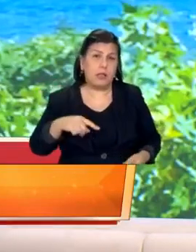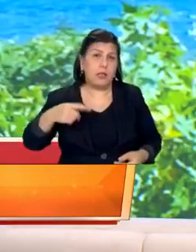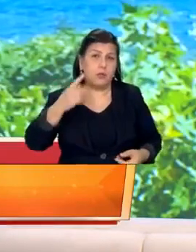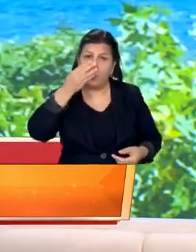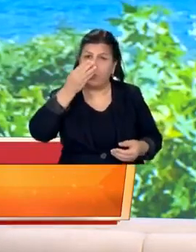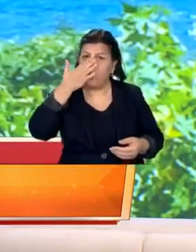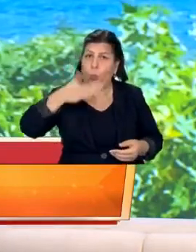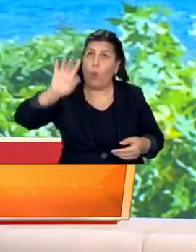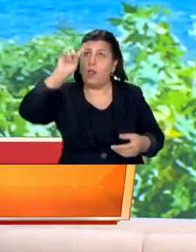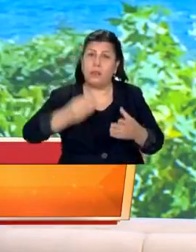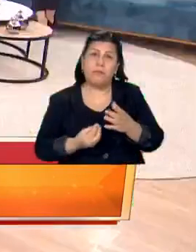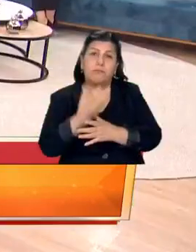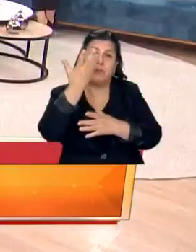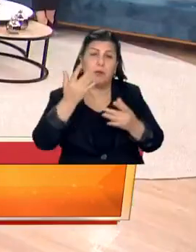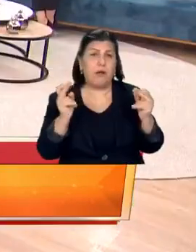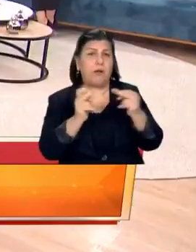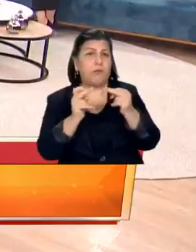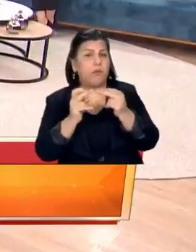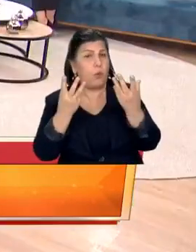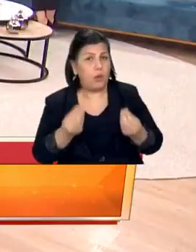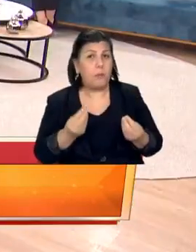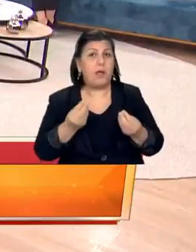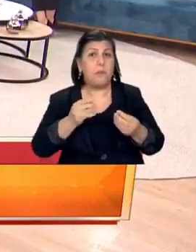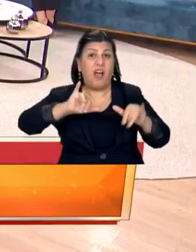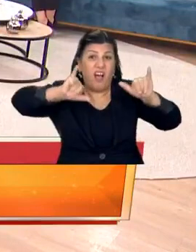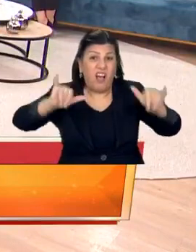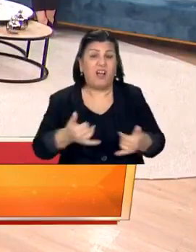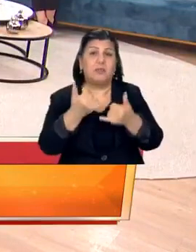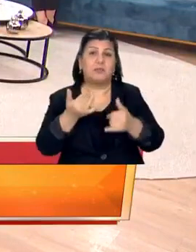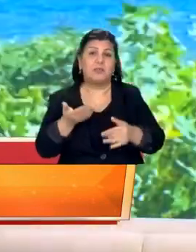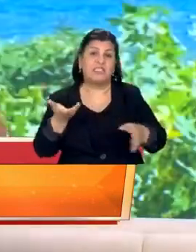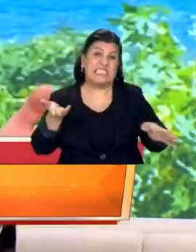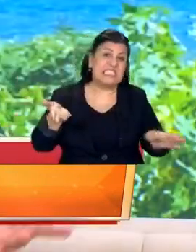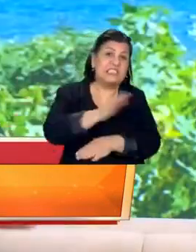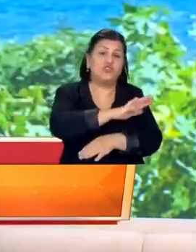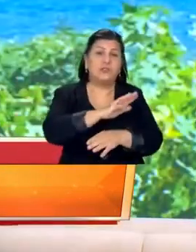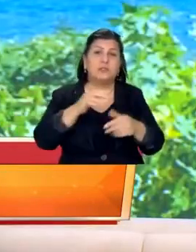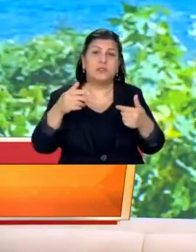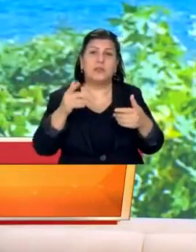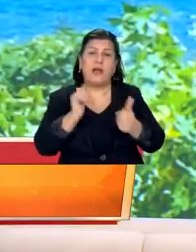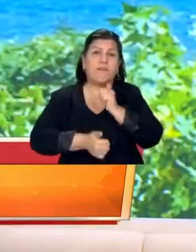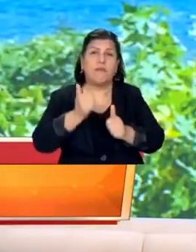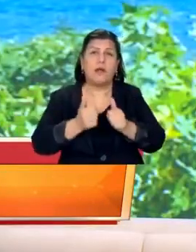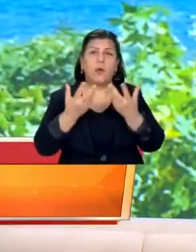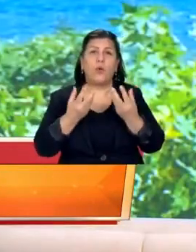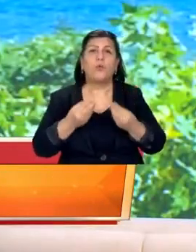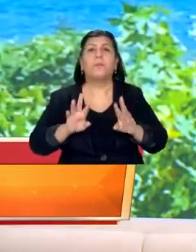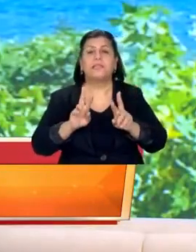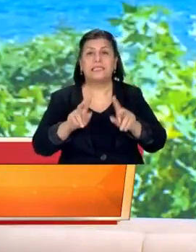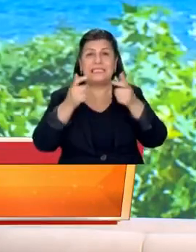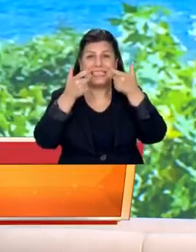Ama bunun yıkıcı O da haline geçmesi gerekti değildir ve bütün işlerde olmaz